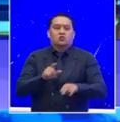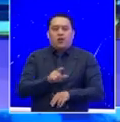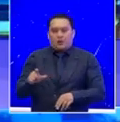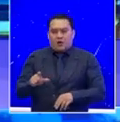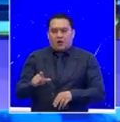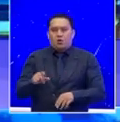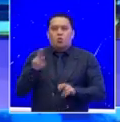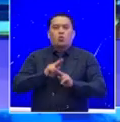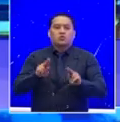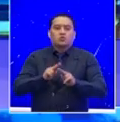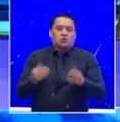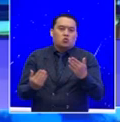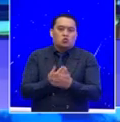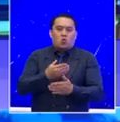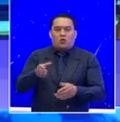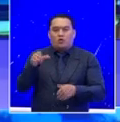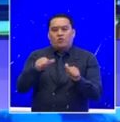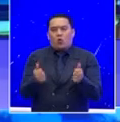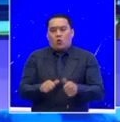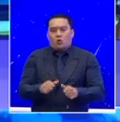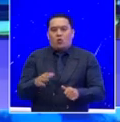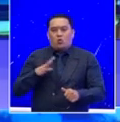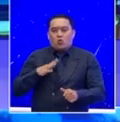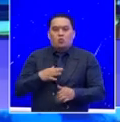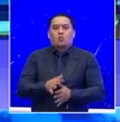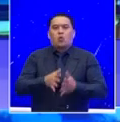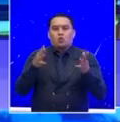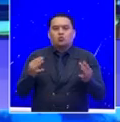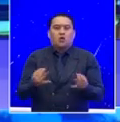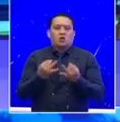По признанию учителей, новый образовательный формат вызывает у ребят